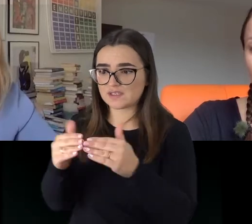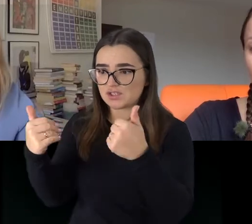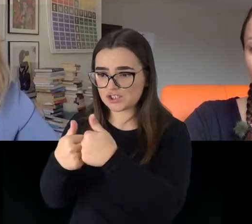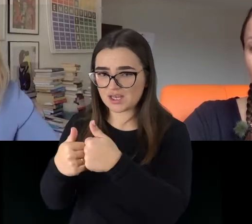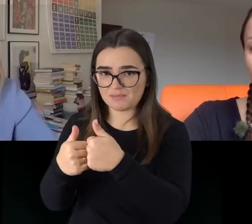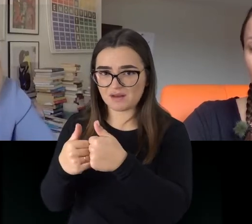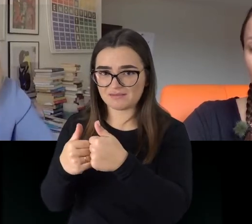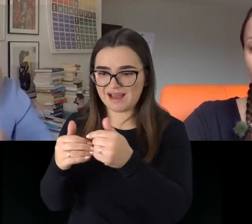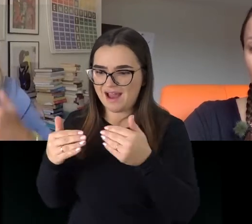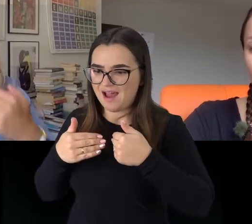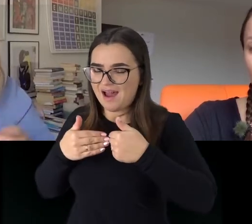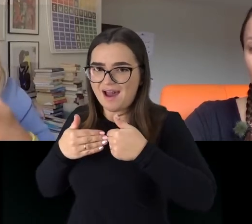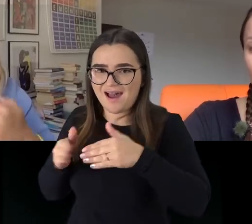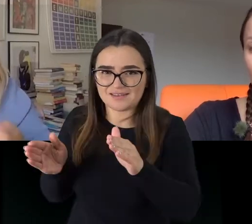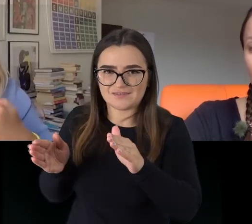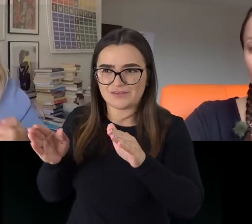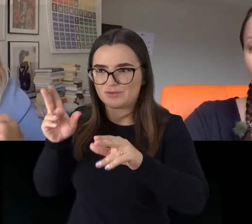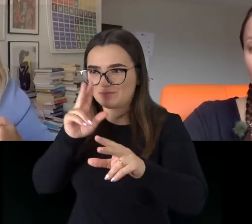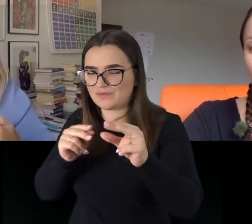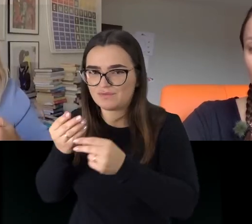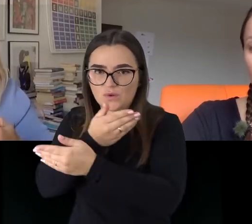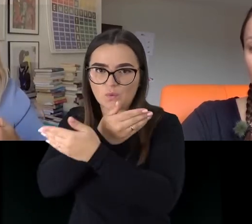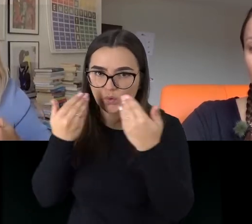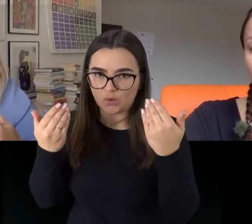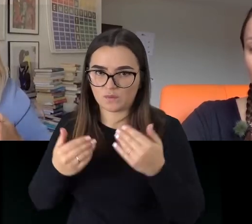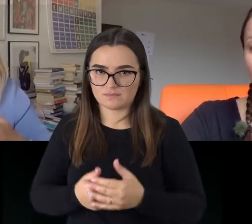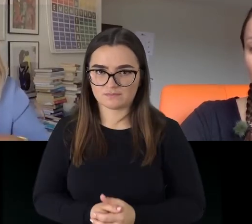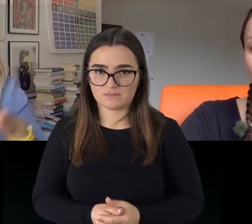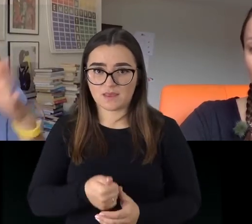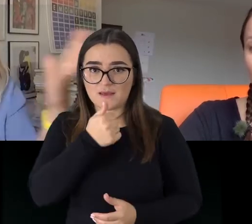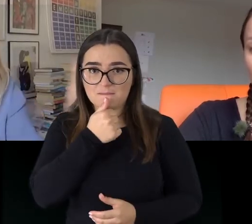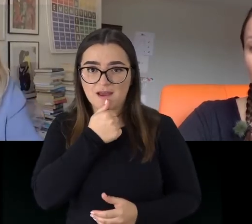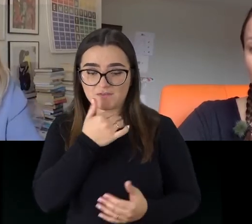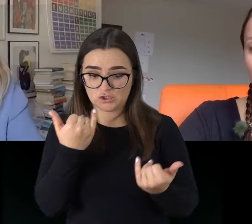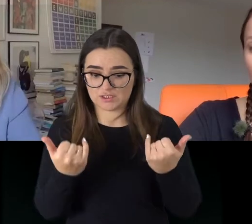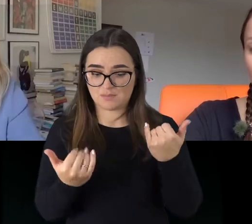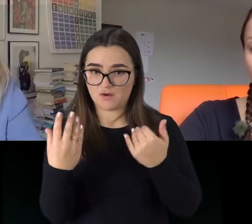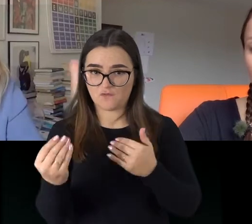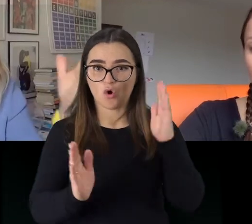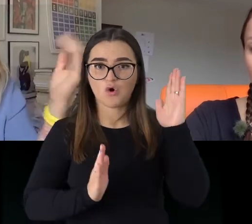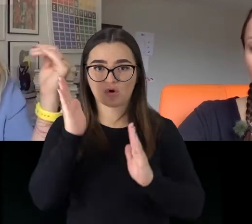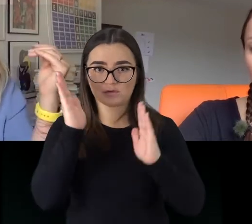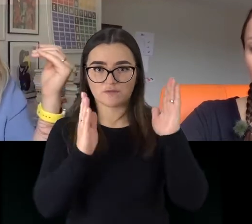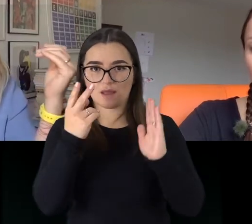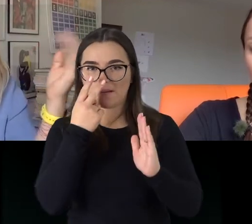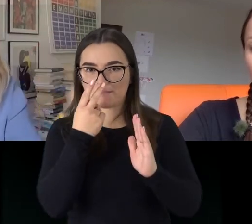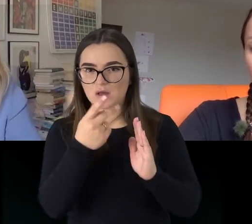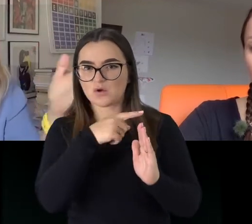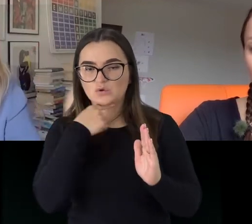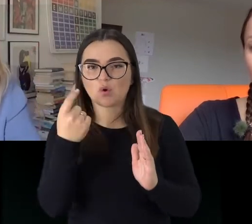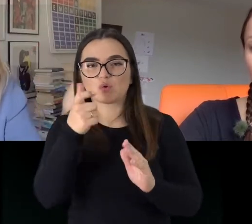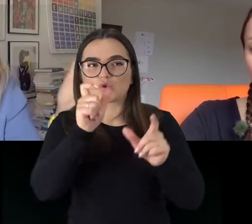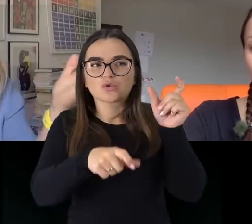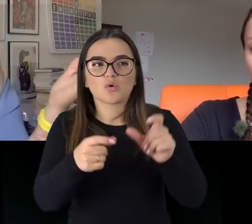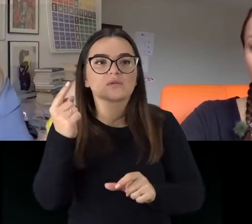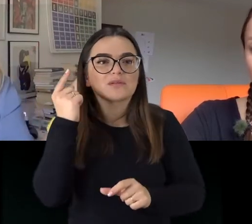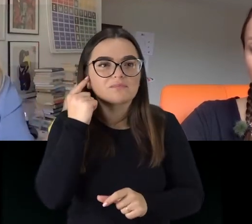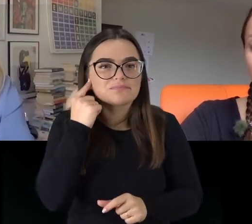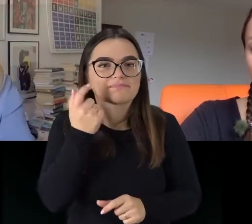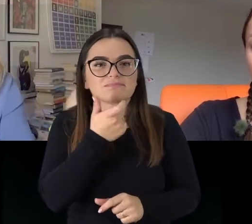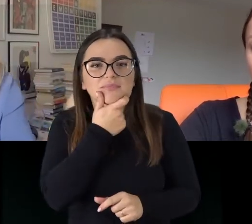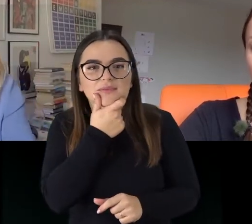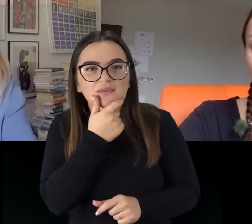nėra. Nes kaip mes pažįstam vieni kitus iš tikrųjų, ne? Vat štai ir jūsų konferencija, Renata, žiūrėkit, daugybė žmonių klausys daugybės